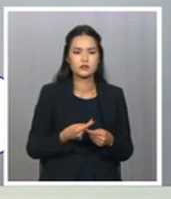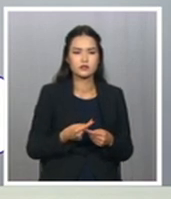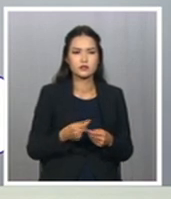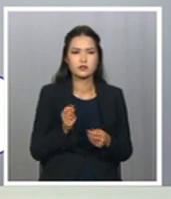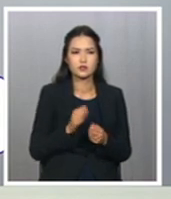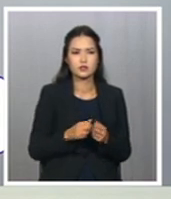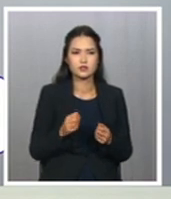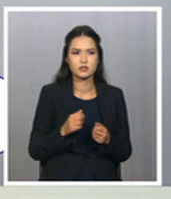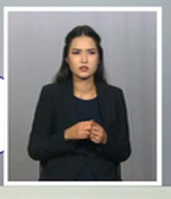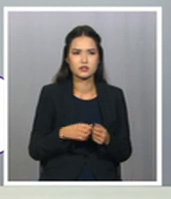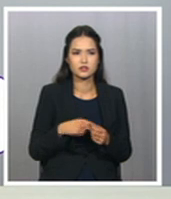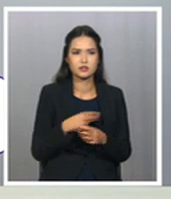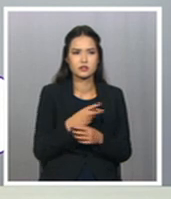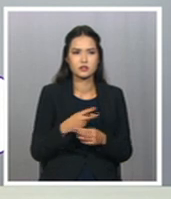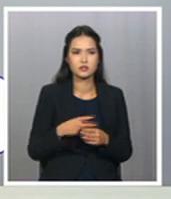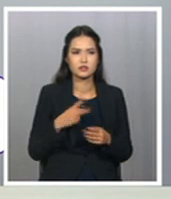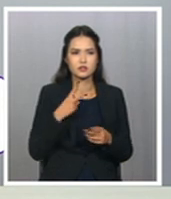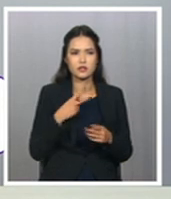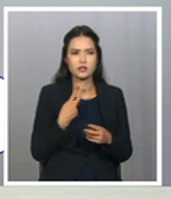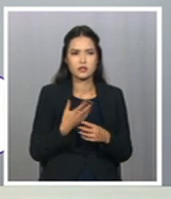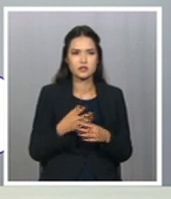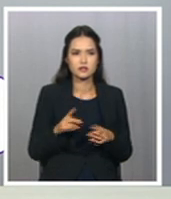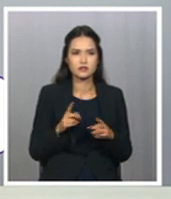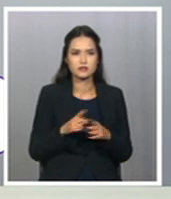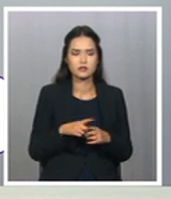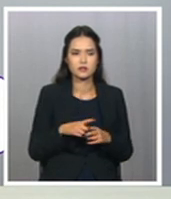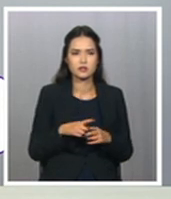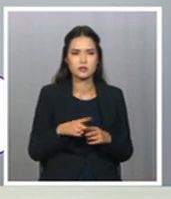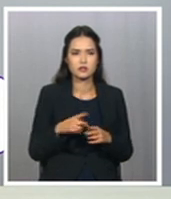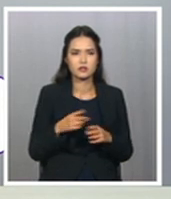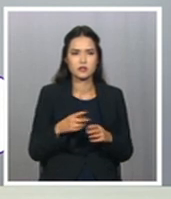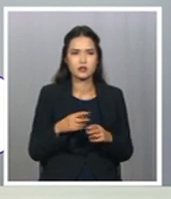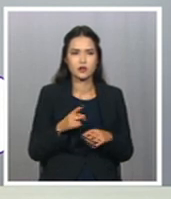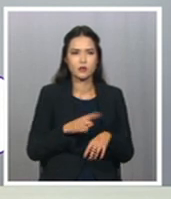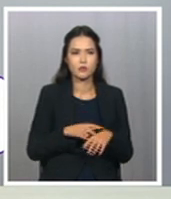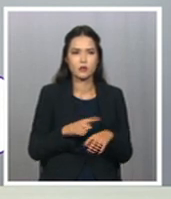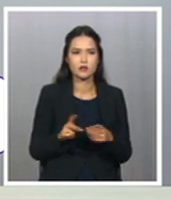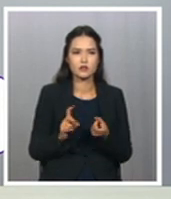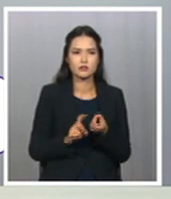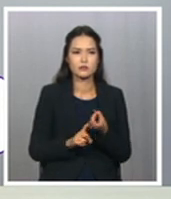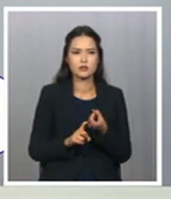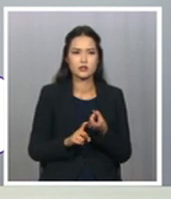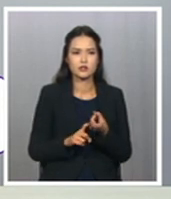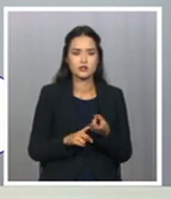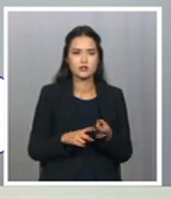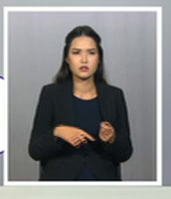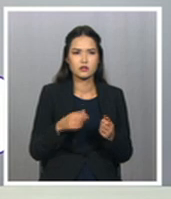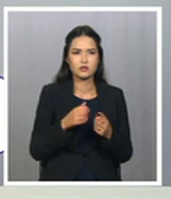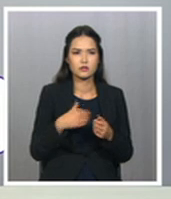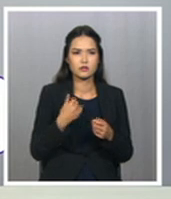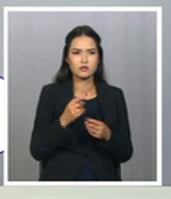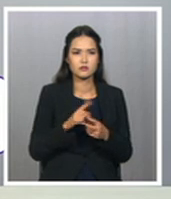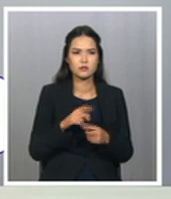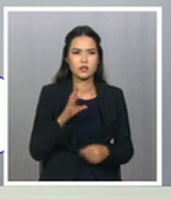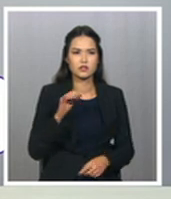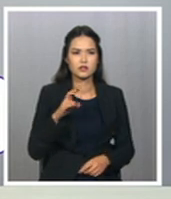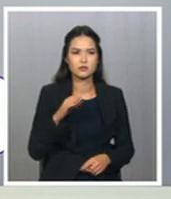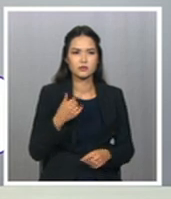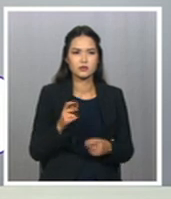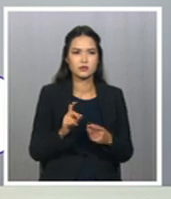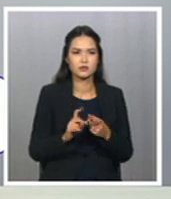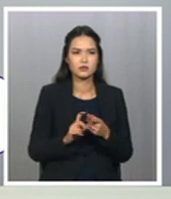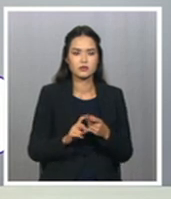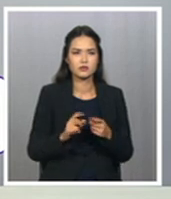тербеліс графигін қарайтын болсақ, бұл тербеліс графиктері бізде уақытқа байланысты косинус немесе синус саңына бағынатын болса,